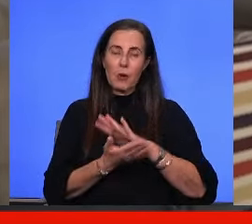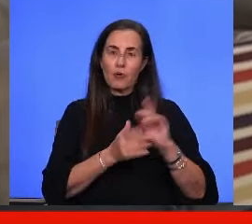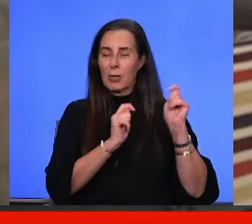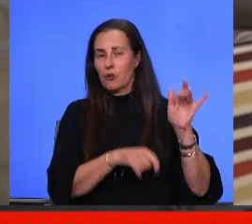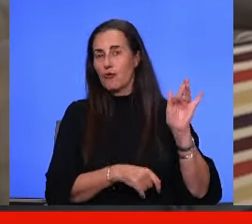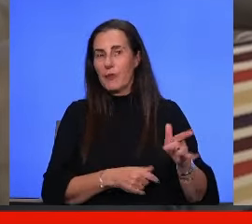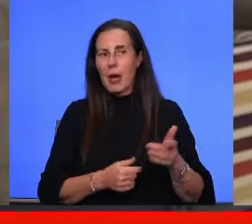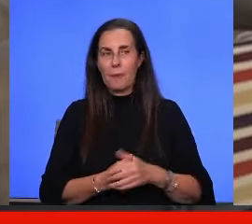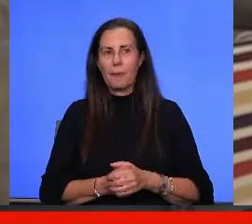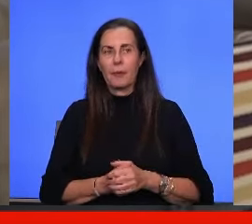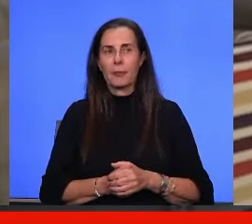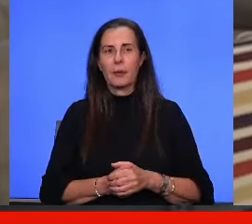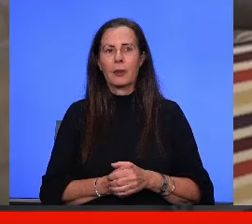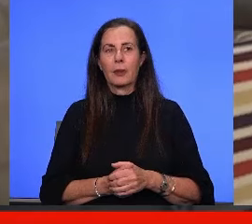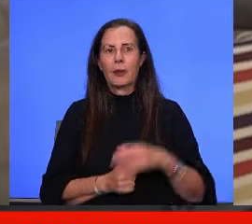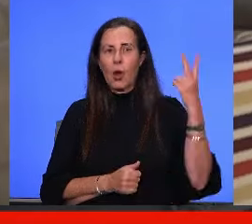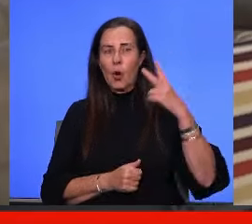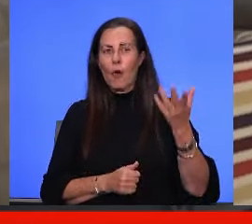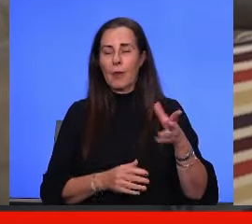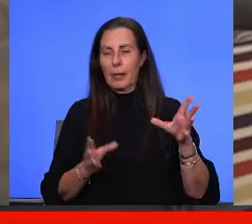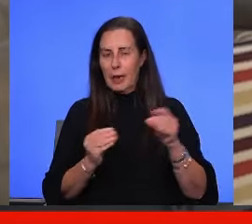תביעה. כמובן